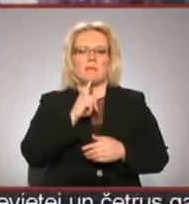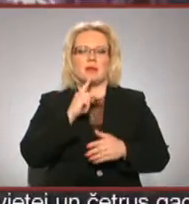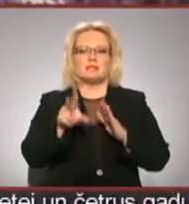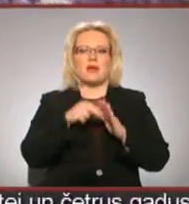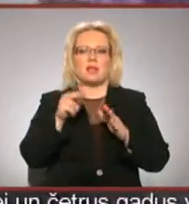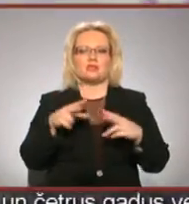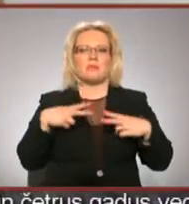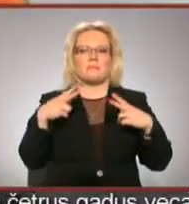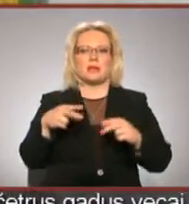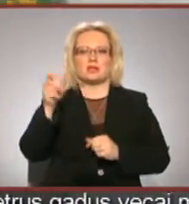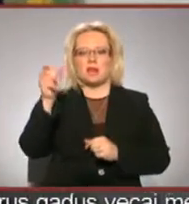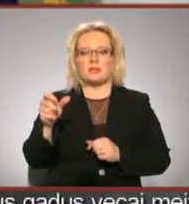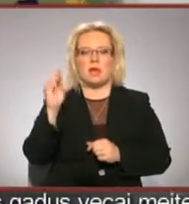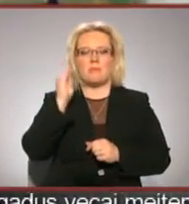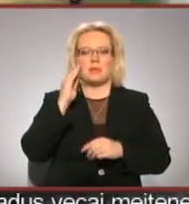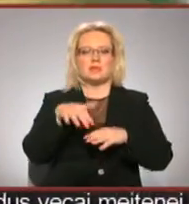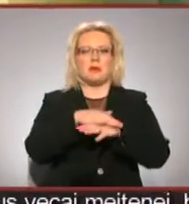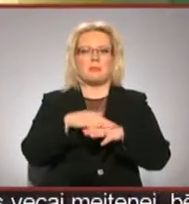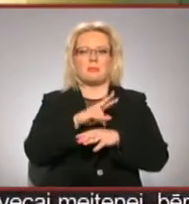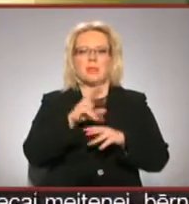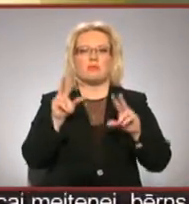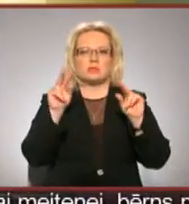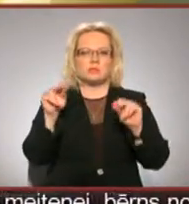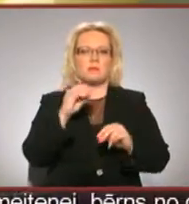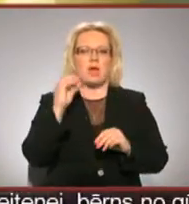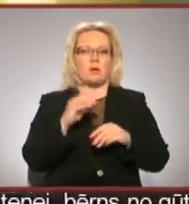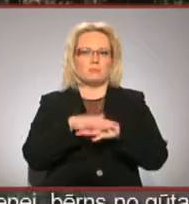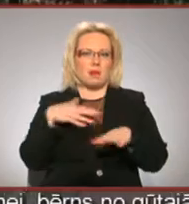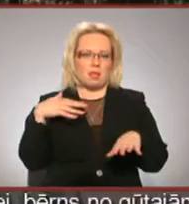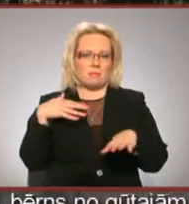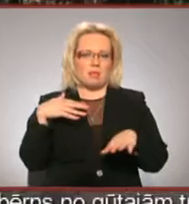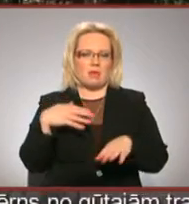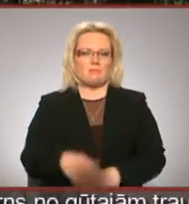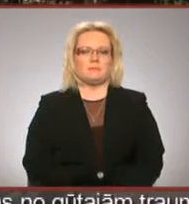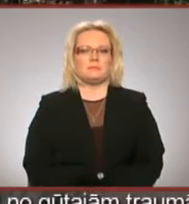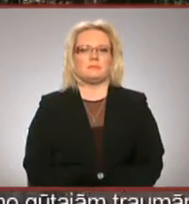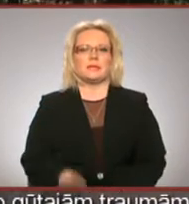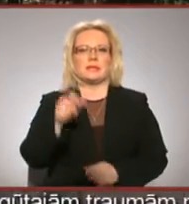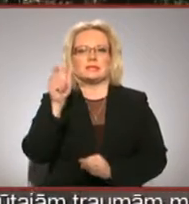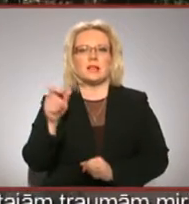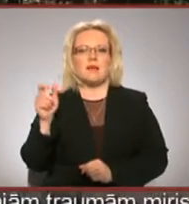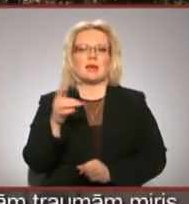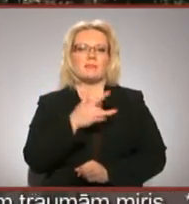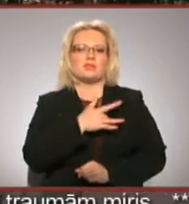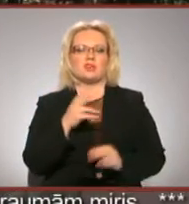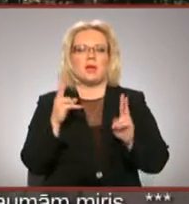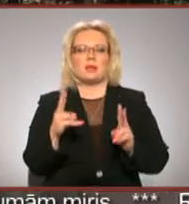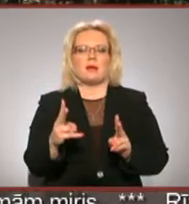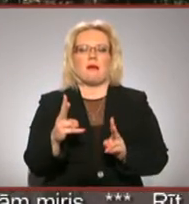komisijas priekšsēdētāja min sabiedrības neusticība Eiropas parlamentam. Cilvēkiem šķiet, ka